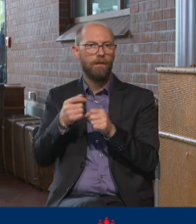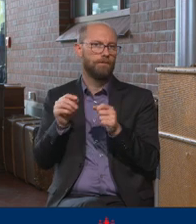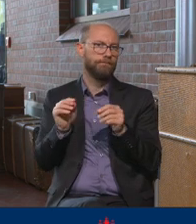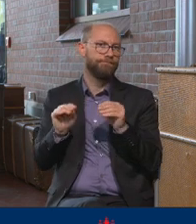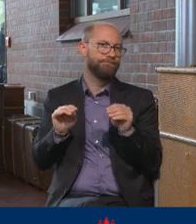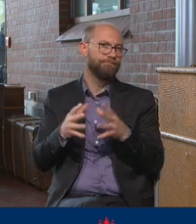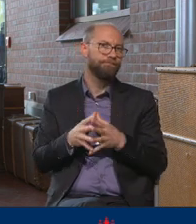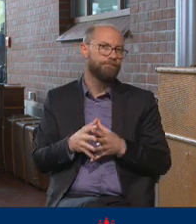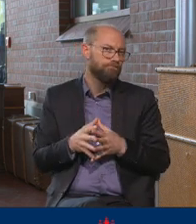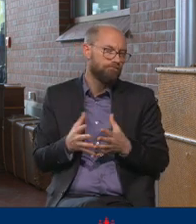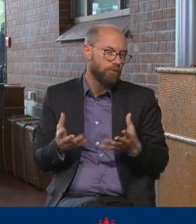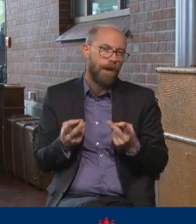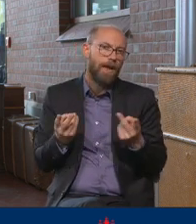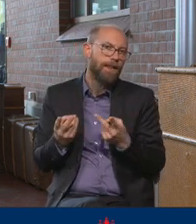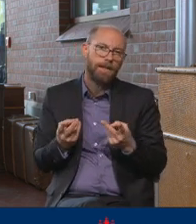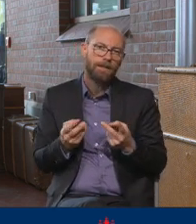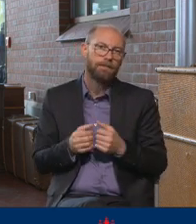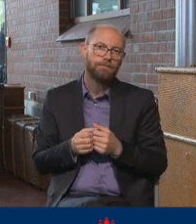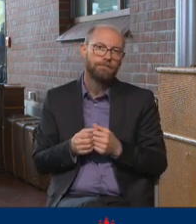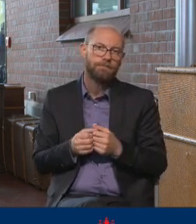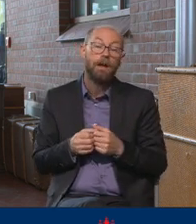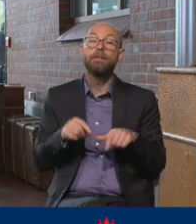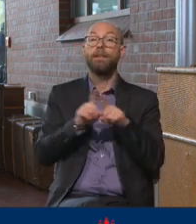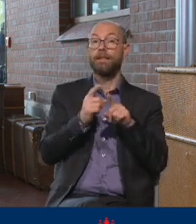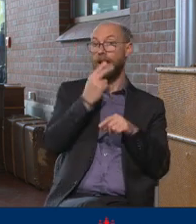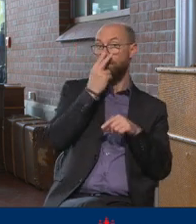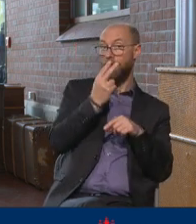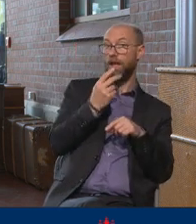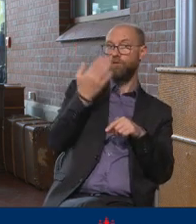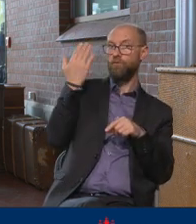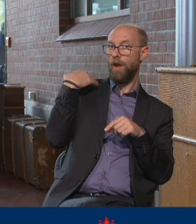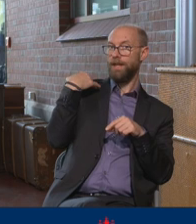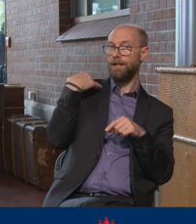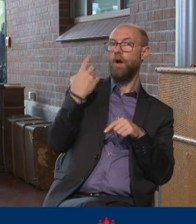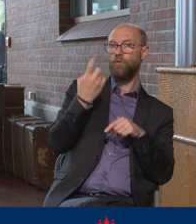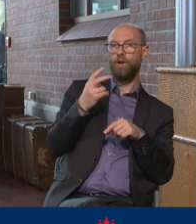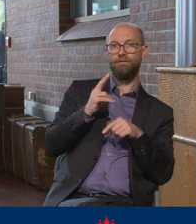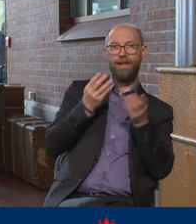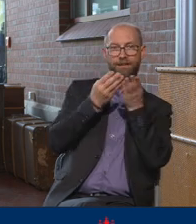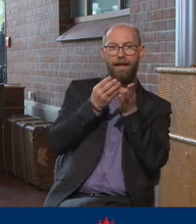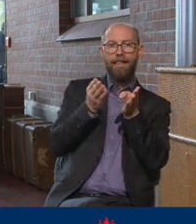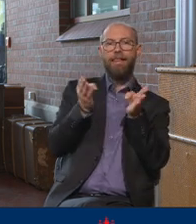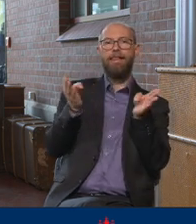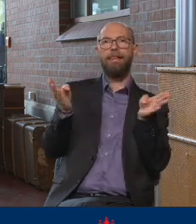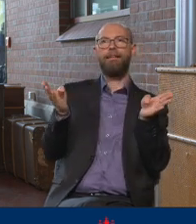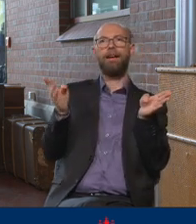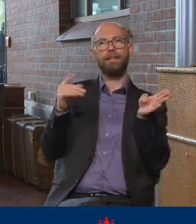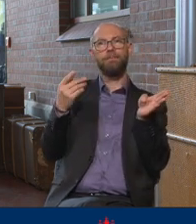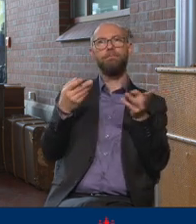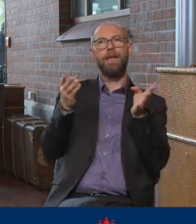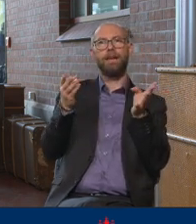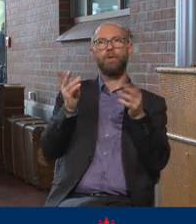hier sieht man den gleichen blick wie vorhin eben aus der veddel kommt wie sich das ganze mehr noch in richtung